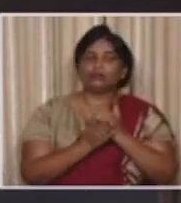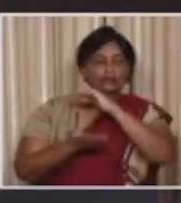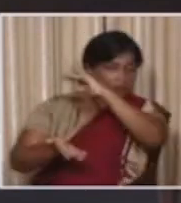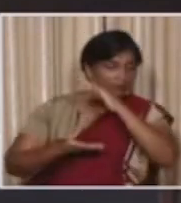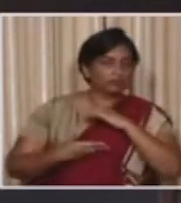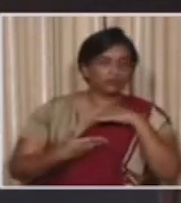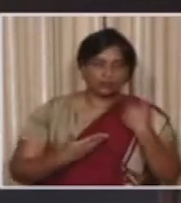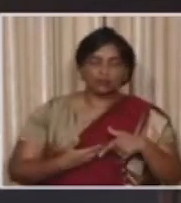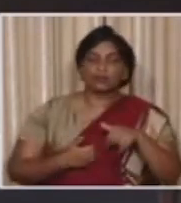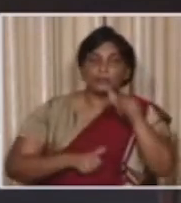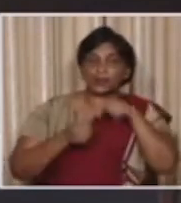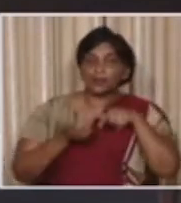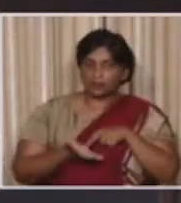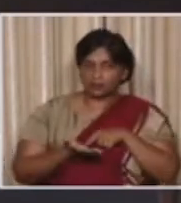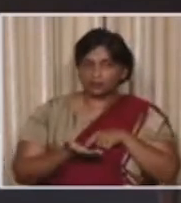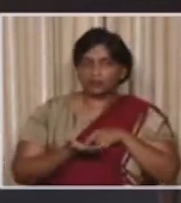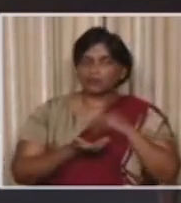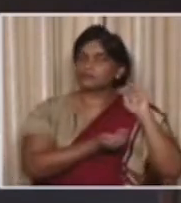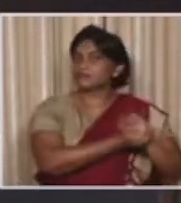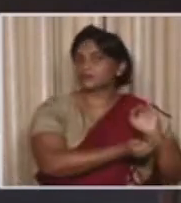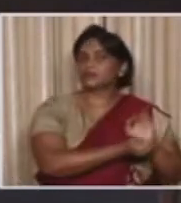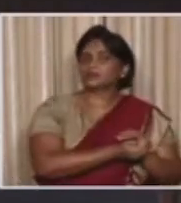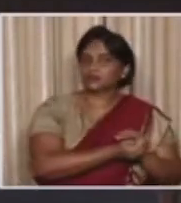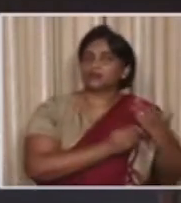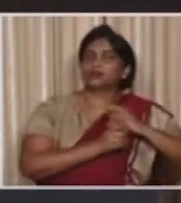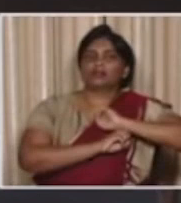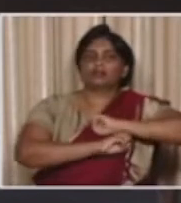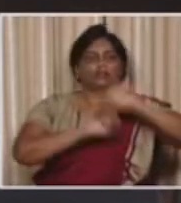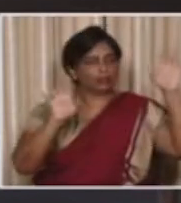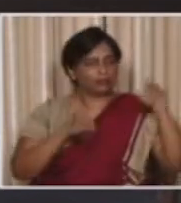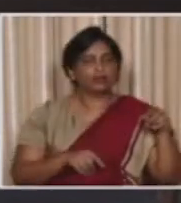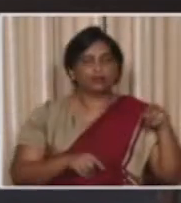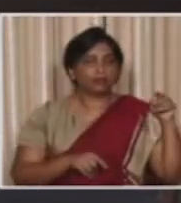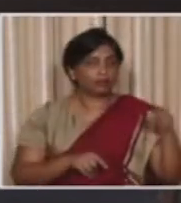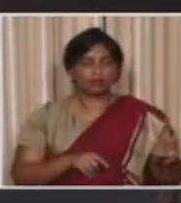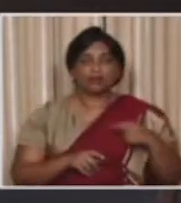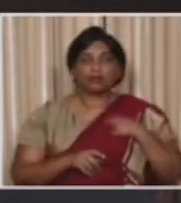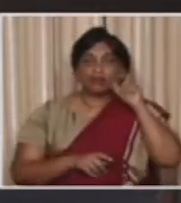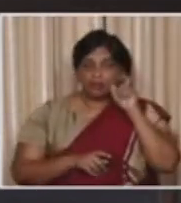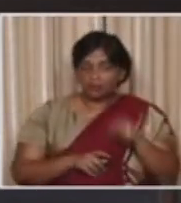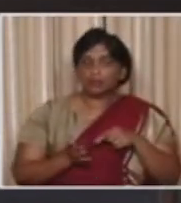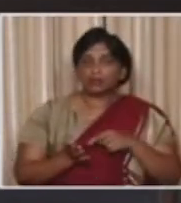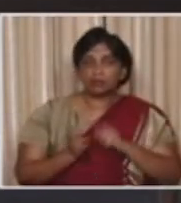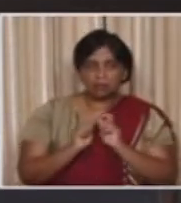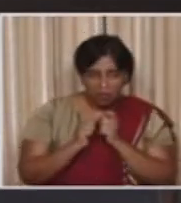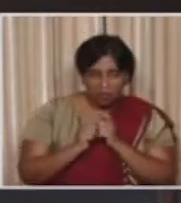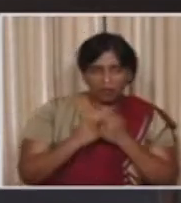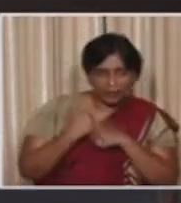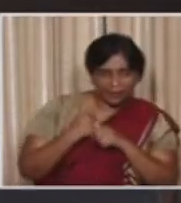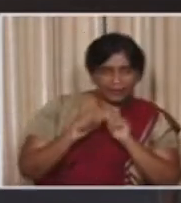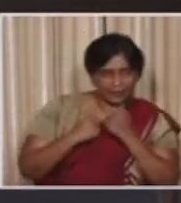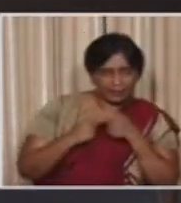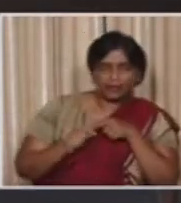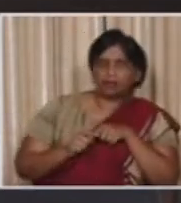පස්සේ ලැබෙන ඖෂධ ටික ගබඩා කිරීම, සාබෙදා හැරීම. එතෙන්දී ඒගොල්ලෝ බලන්නේ මේවා ඩැමේජ් වෙලා තියෙනවද,